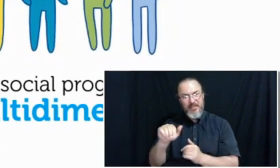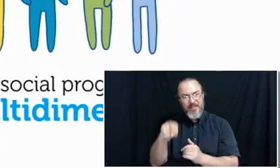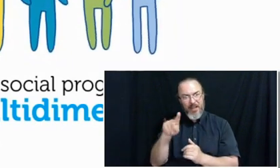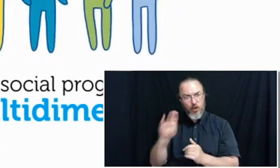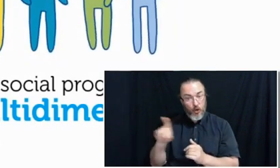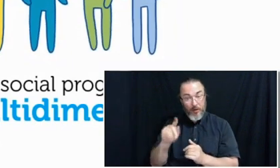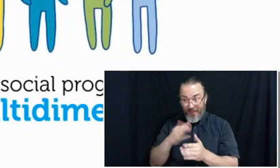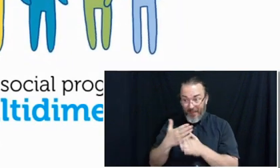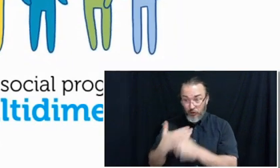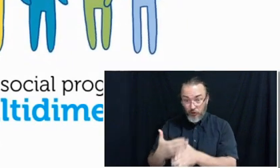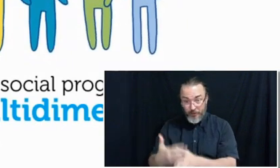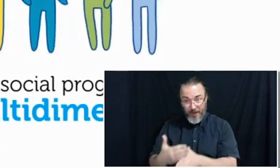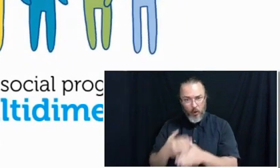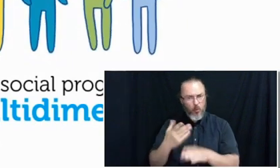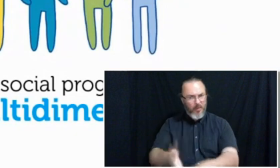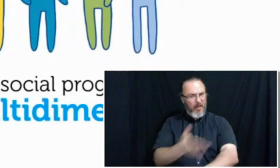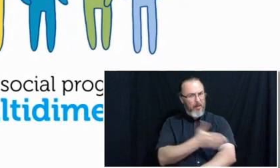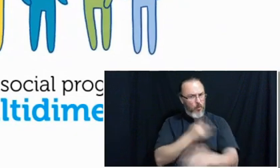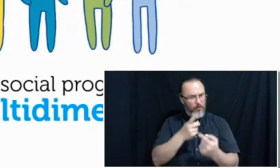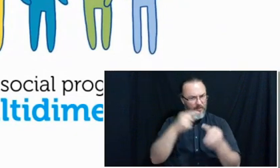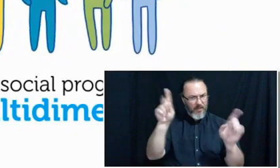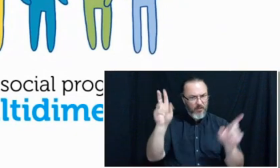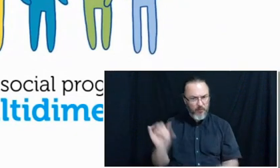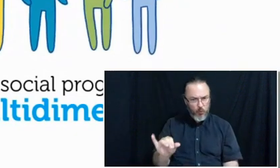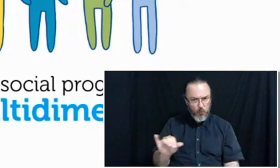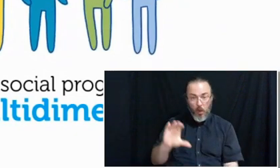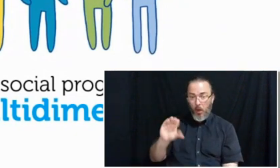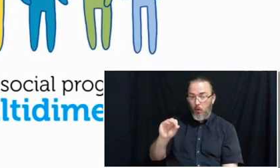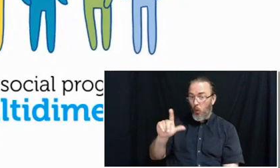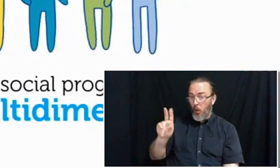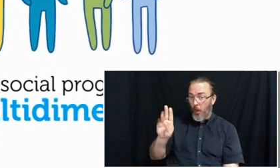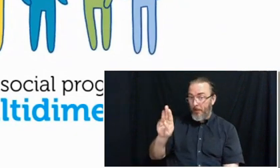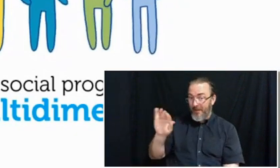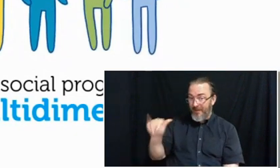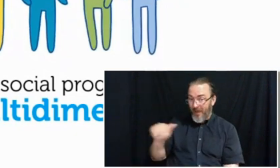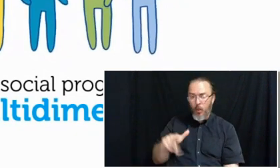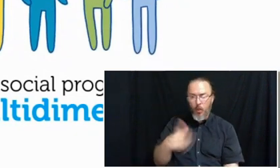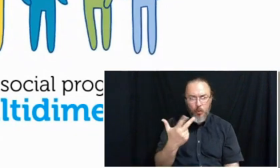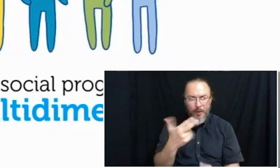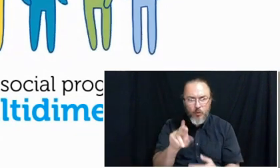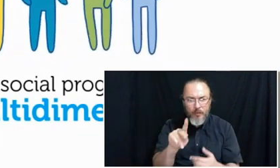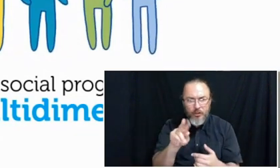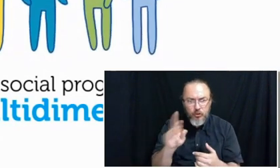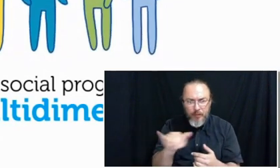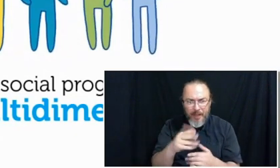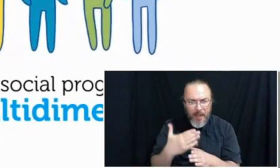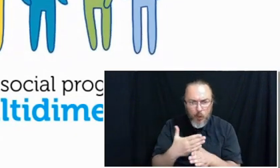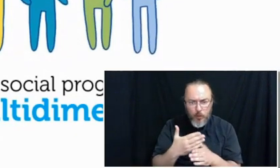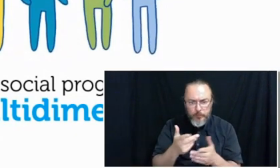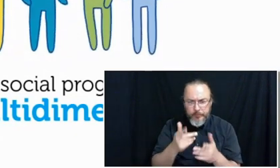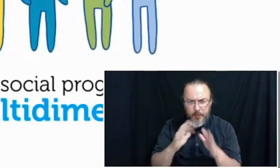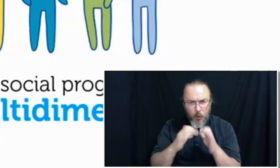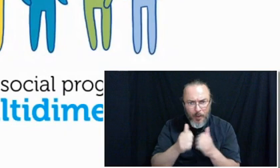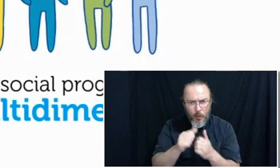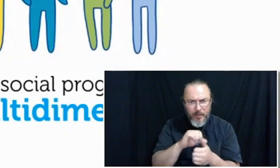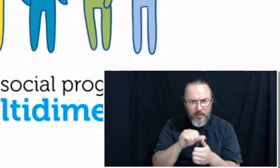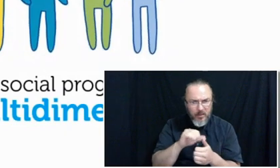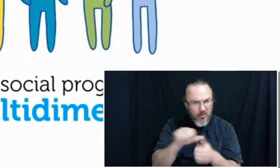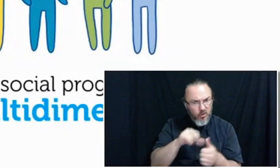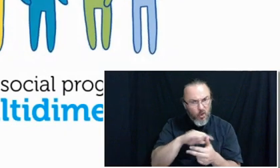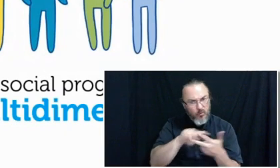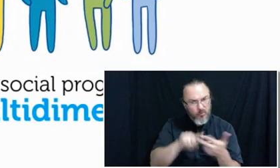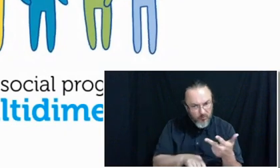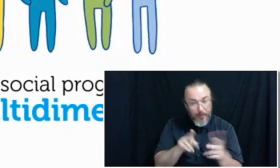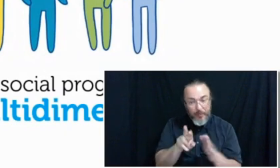partagées. Une telle intégration améliore la qualité et l'efficacité des services. En Colombie, trois registres communiquent entre eux pour identifier les populations qui sont